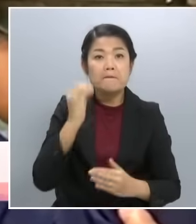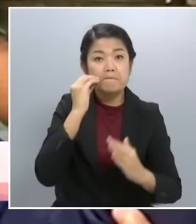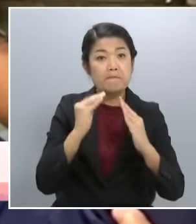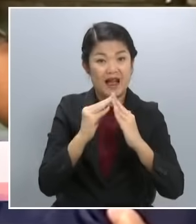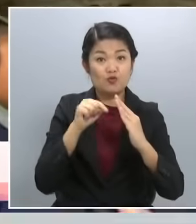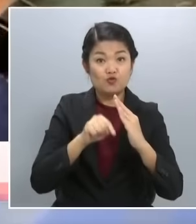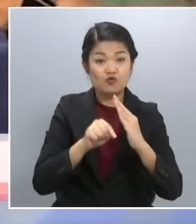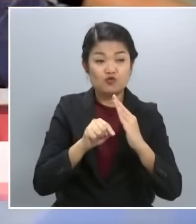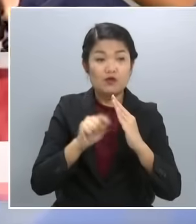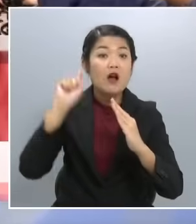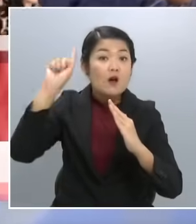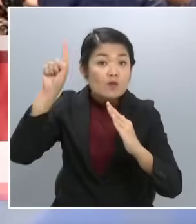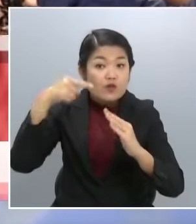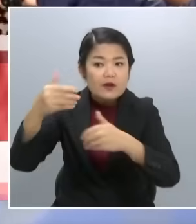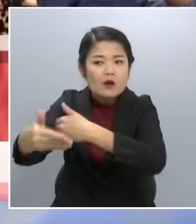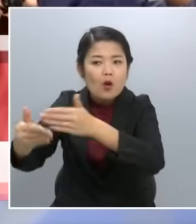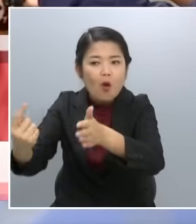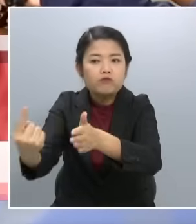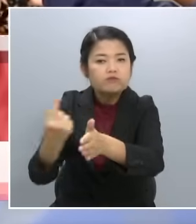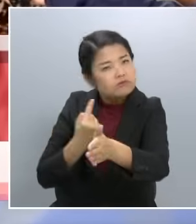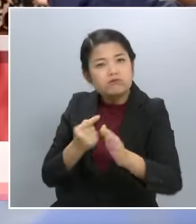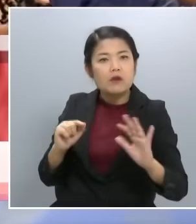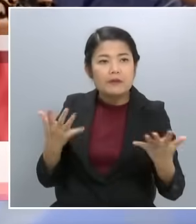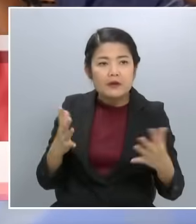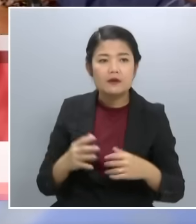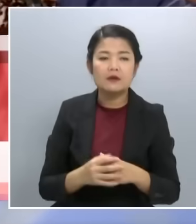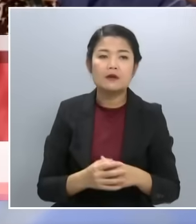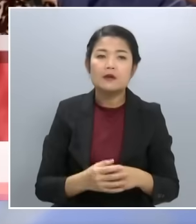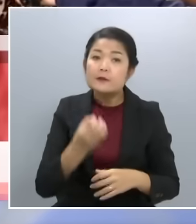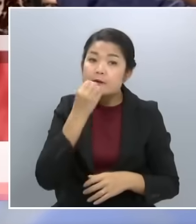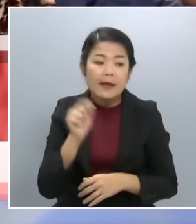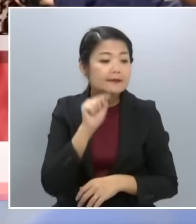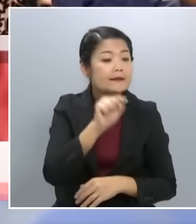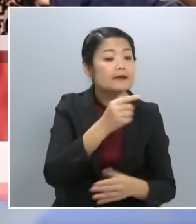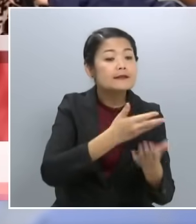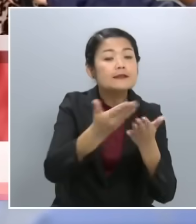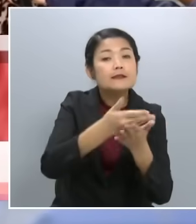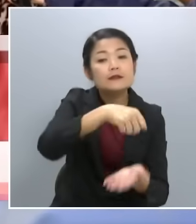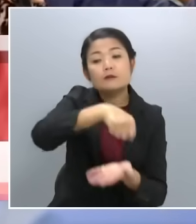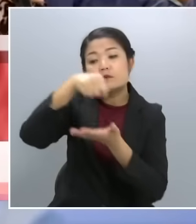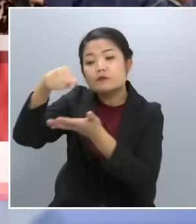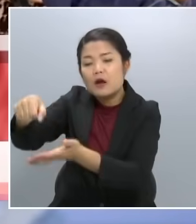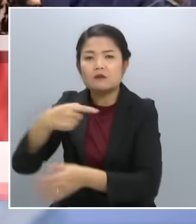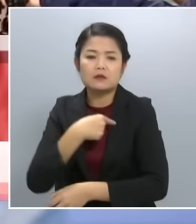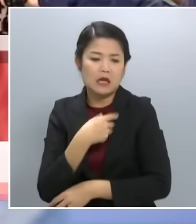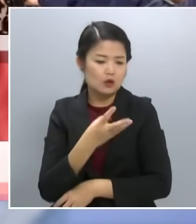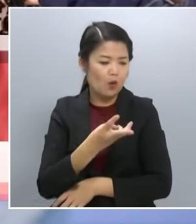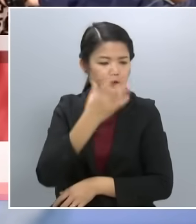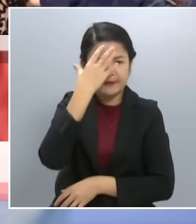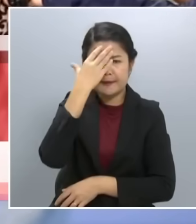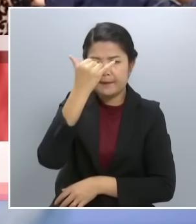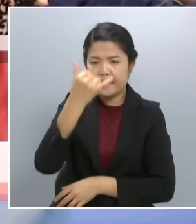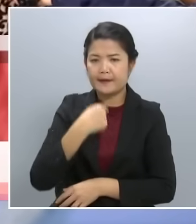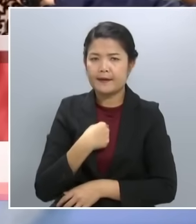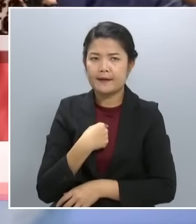เลยโบ้ออกมาอุ่นข้าวเอากับข้าวแพรวจะกินอะไรใช้ลูกไปซื้อจนบางครั้งเนี่ยเราน้อยใจว่าทำไมมึงไม่